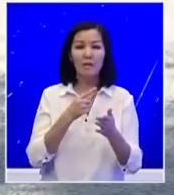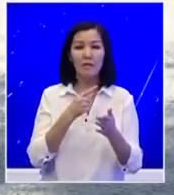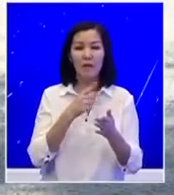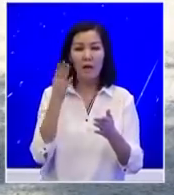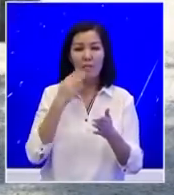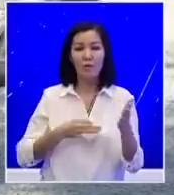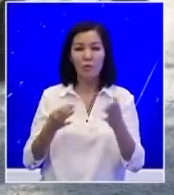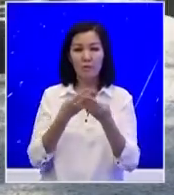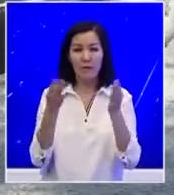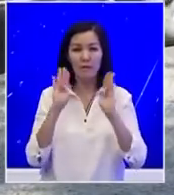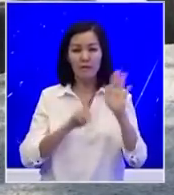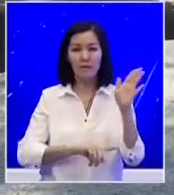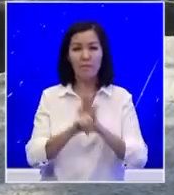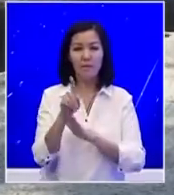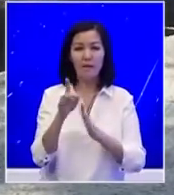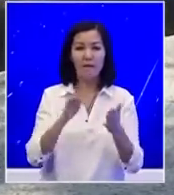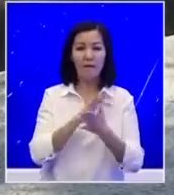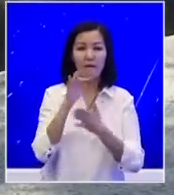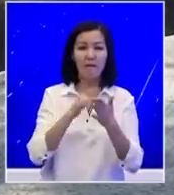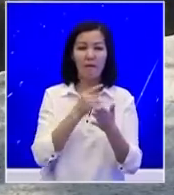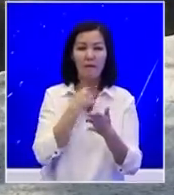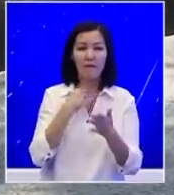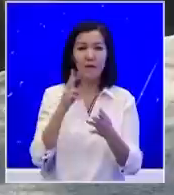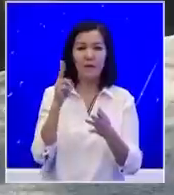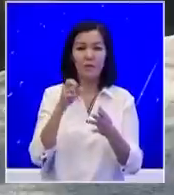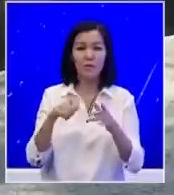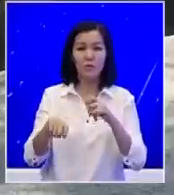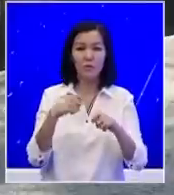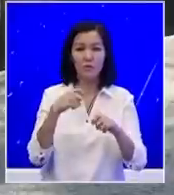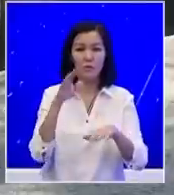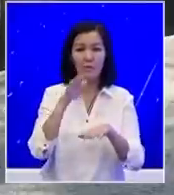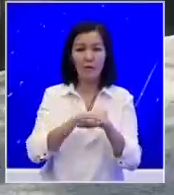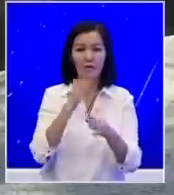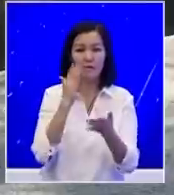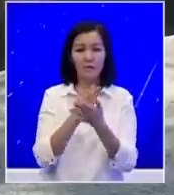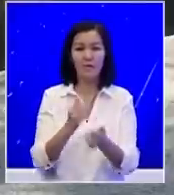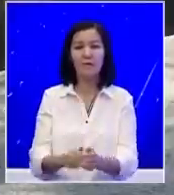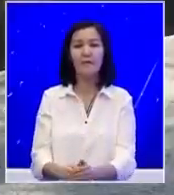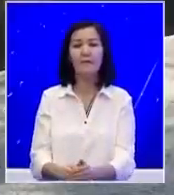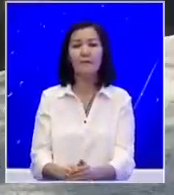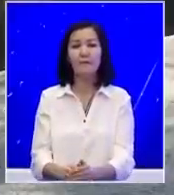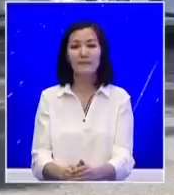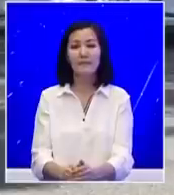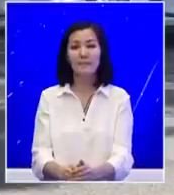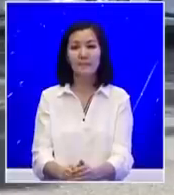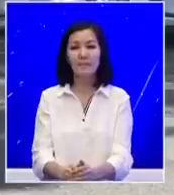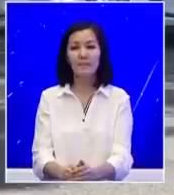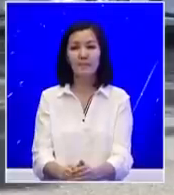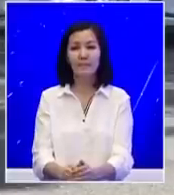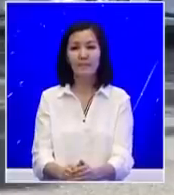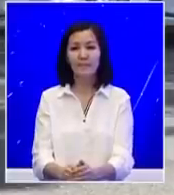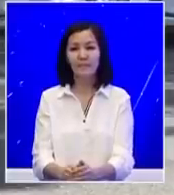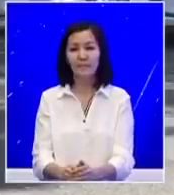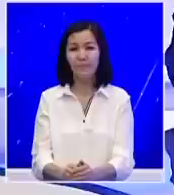режимі енгізілгеннен бастап, шаһарда 200-ге жуық құқық бұзушылық тіркеліпті. Мадина Берқызы, Ерлан Азымбай, Жетісу телеарнасы.